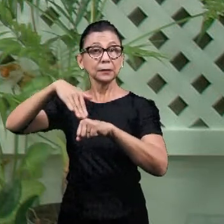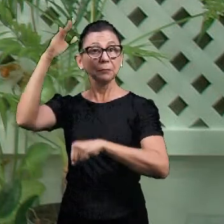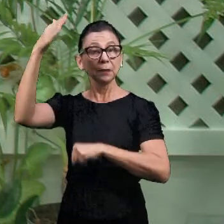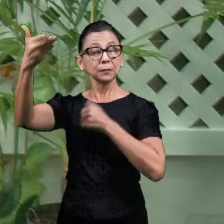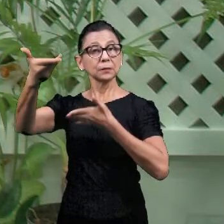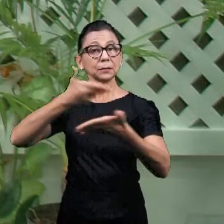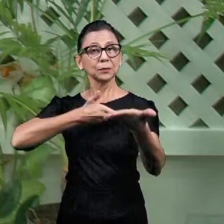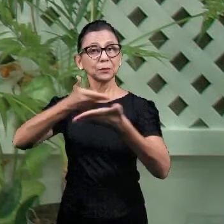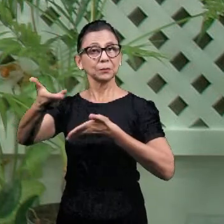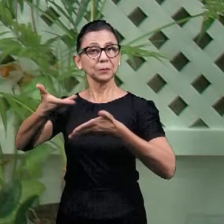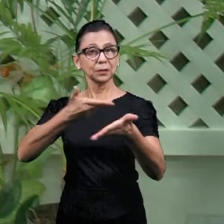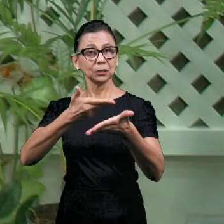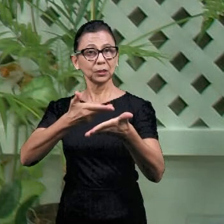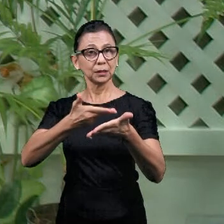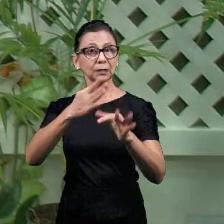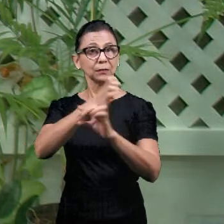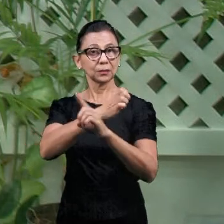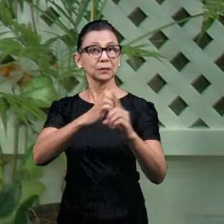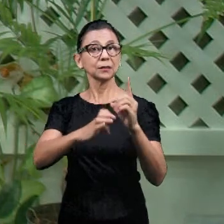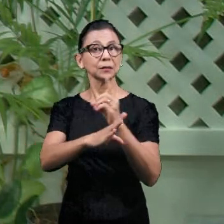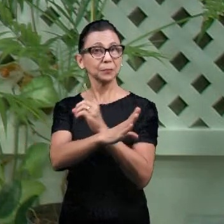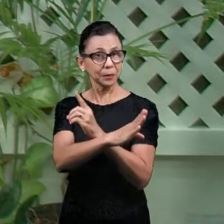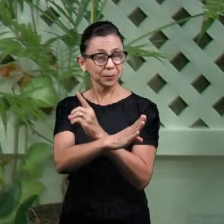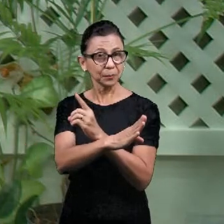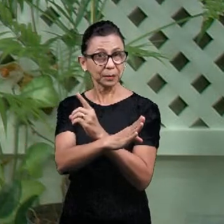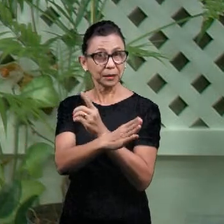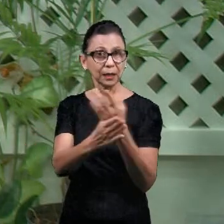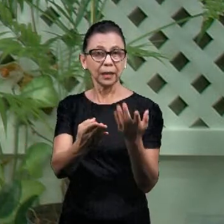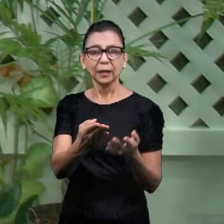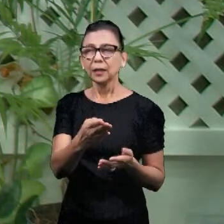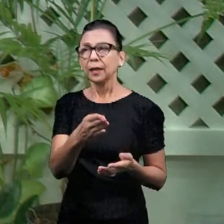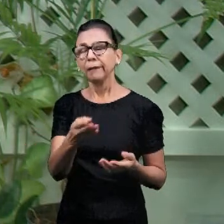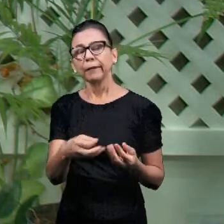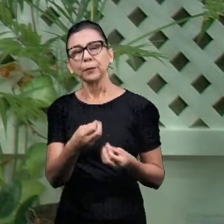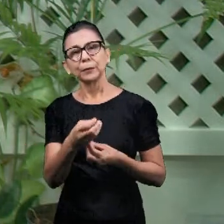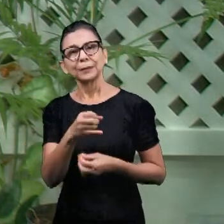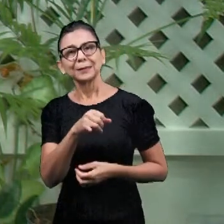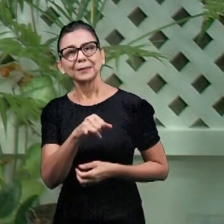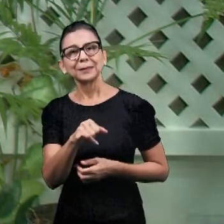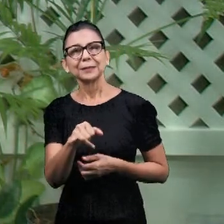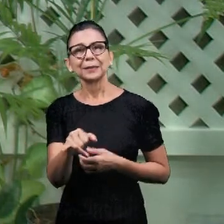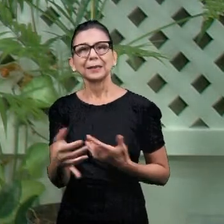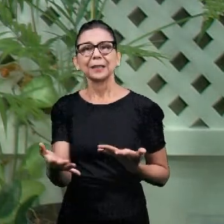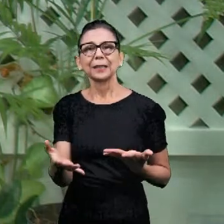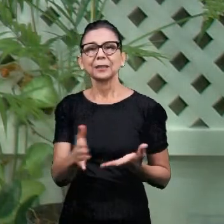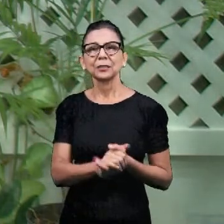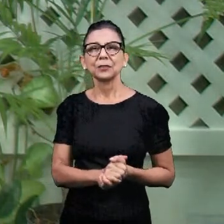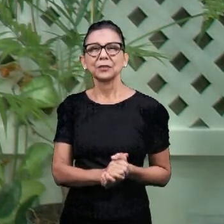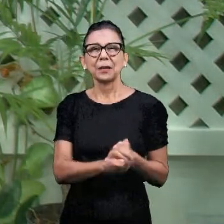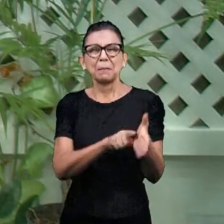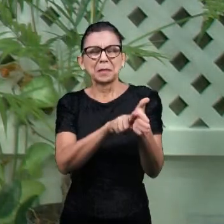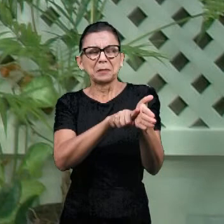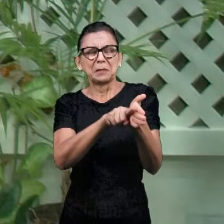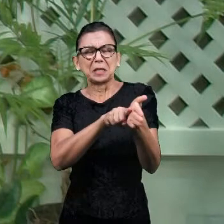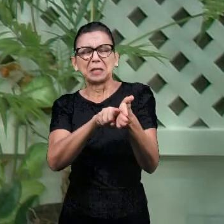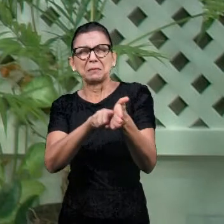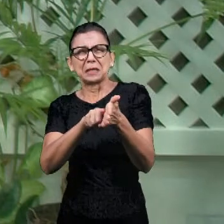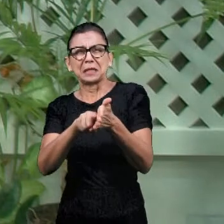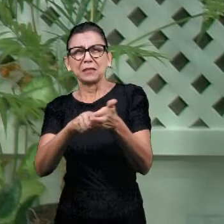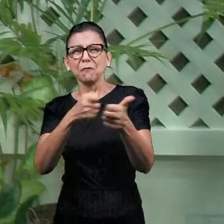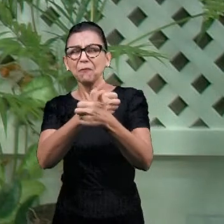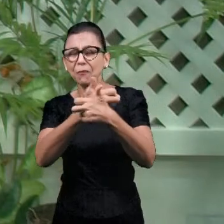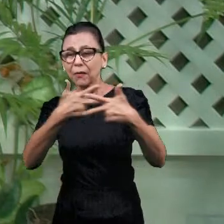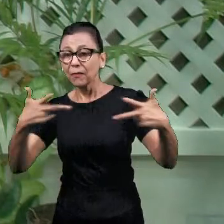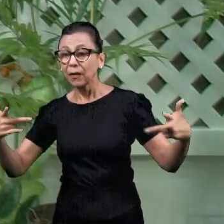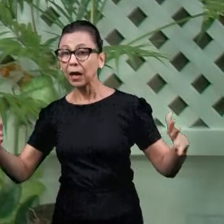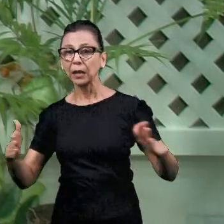de participations à l'école biblique dominicale. Parce que sinon, il fallait faire une statistique trop grande. D'autres,